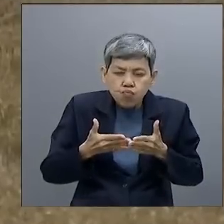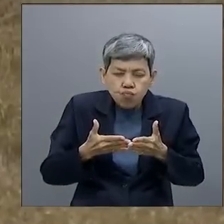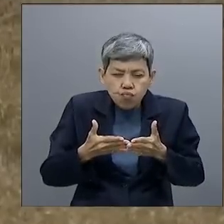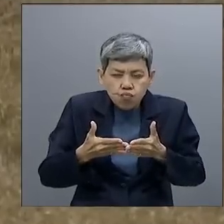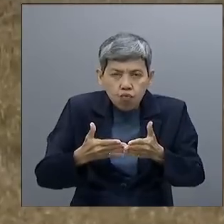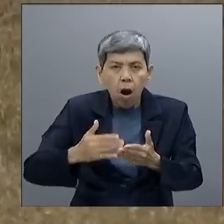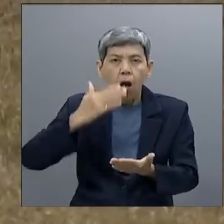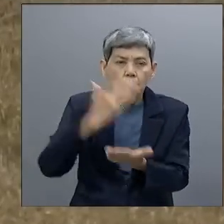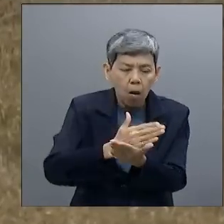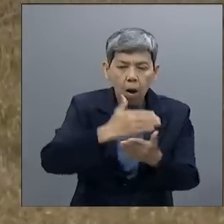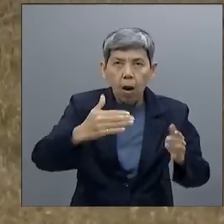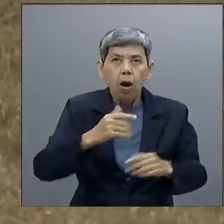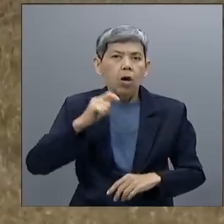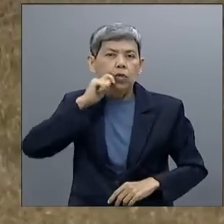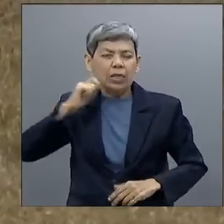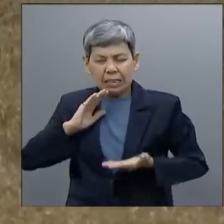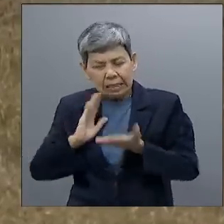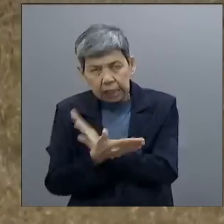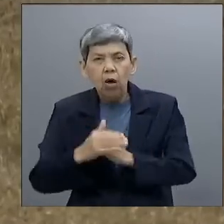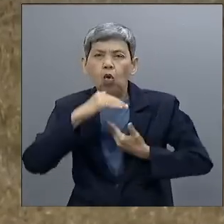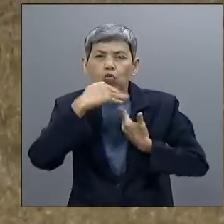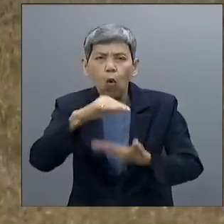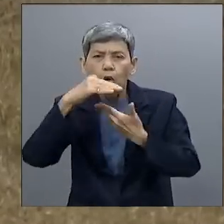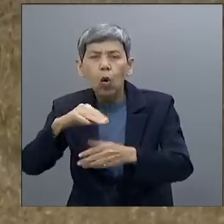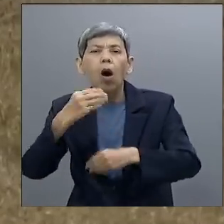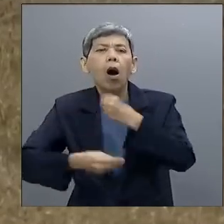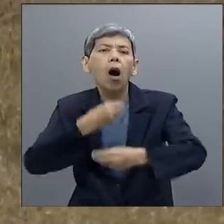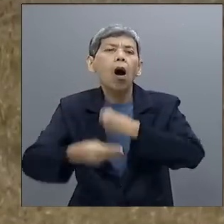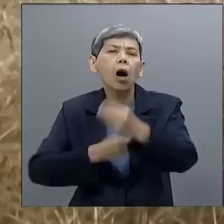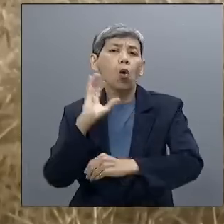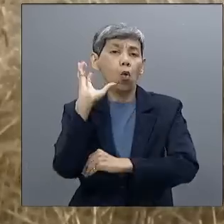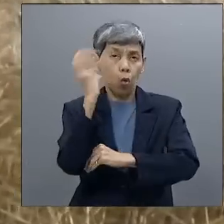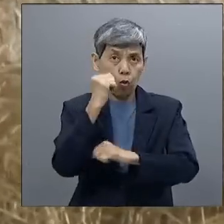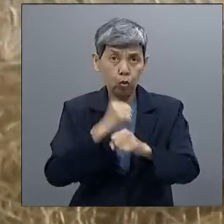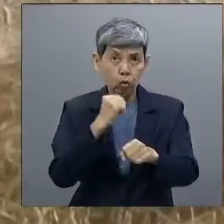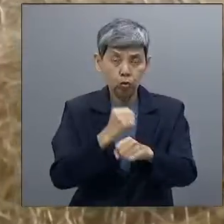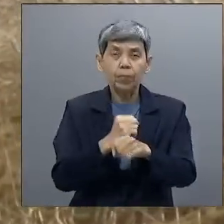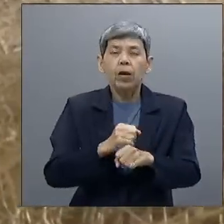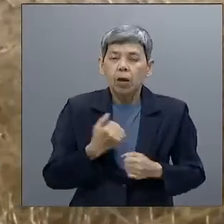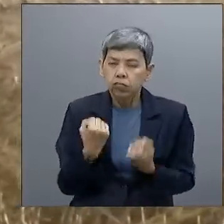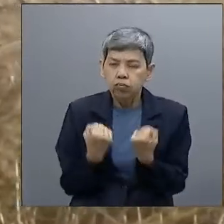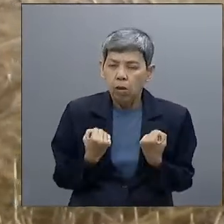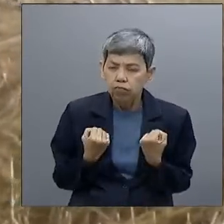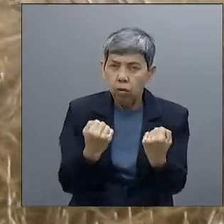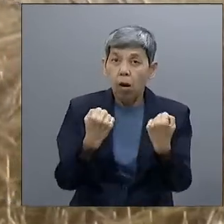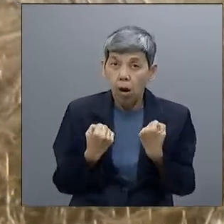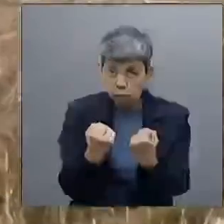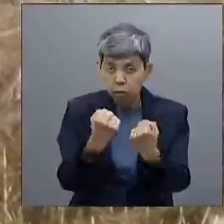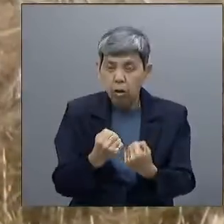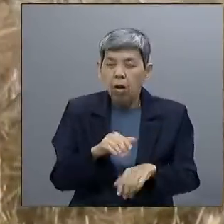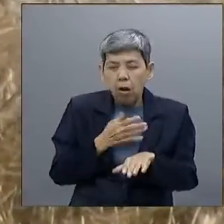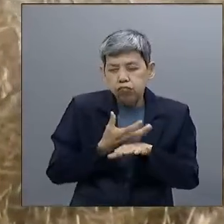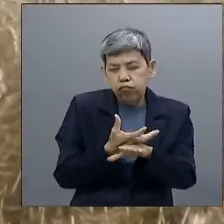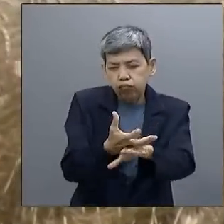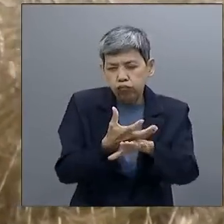ดำถูกปิดล้อมยูเครนจึงต้องหันมาส่งออกสินค้าการเกษตรสู่ตลาดโลกผ่านเส้นทางทางบกแทนอย่างเช่นการขนส่งสินค้า